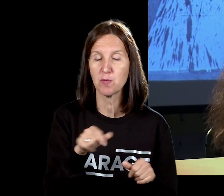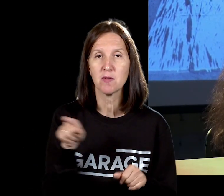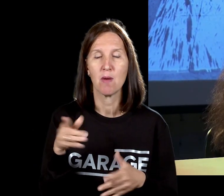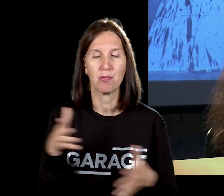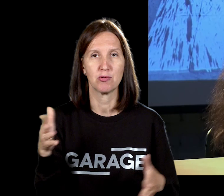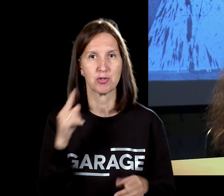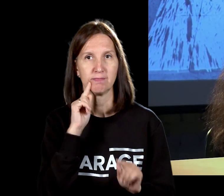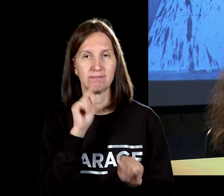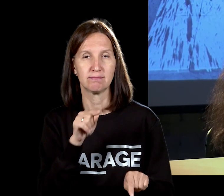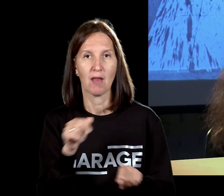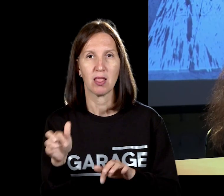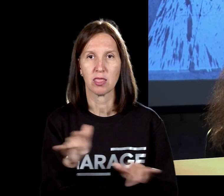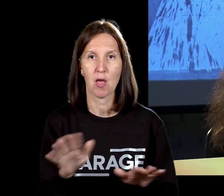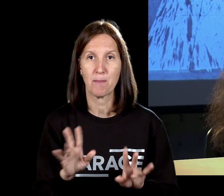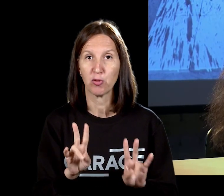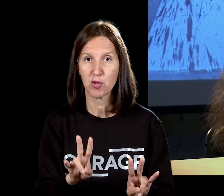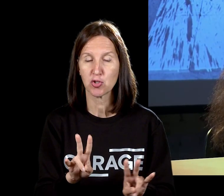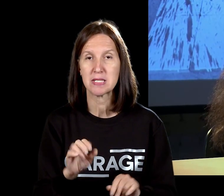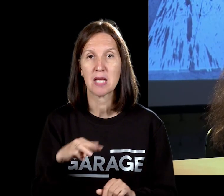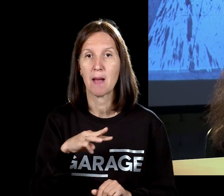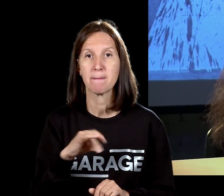неподвижность. И если мы вспомним, как Миро